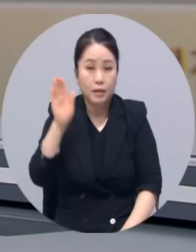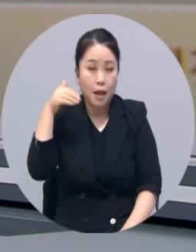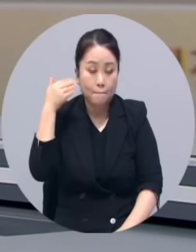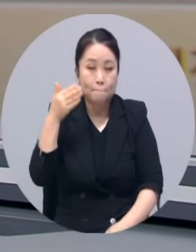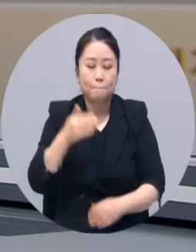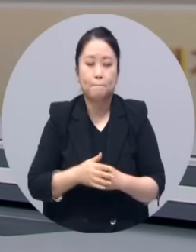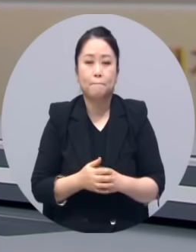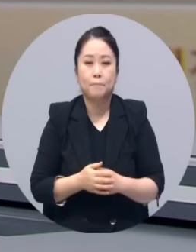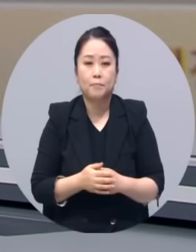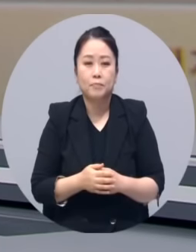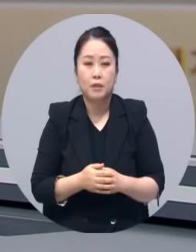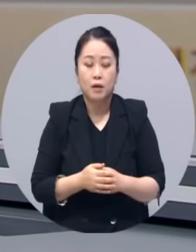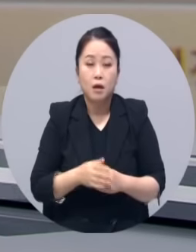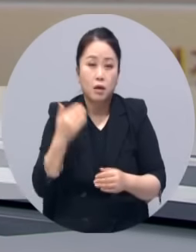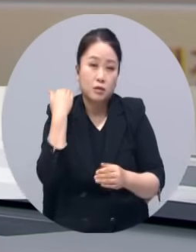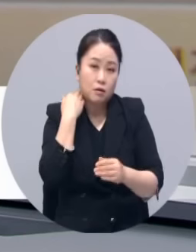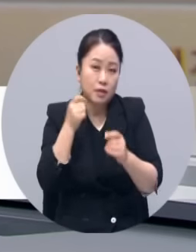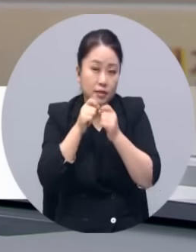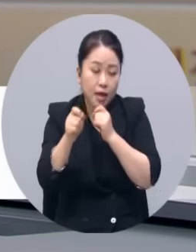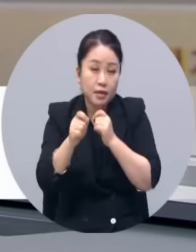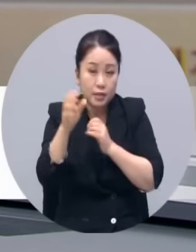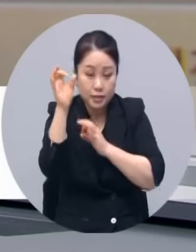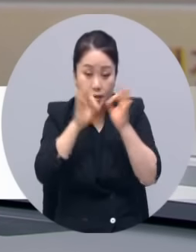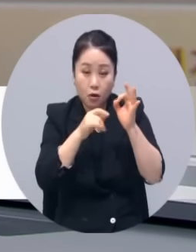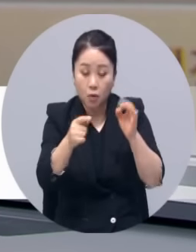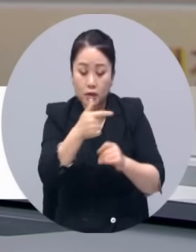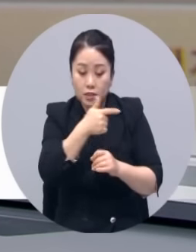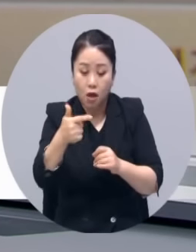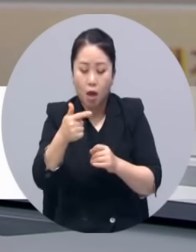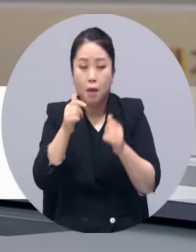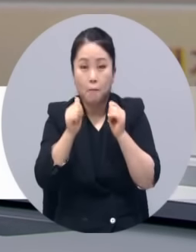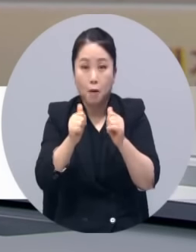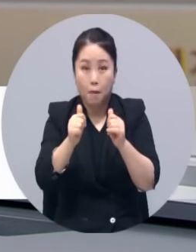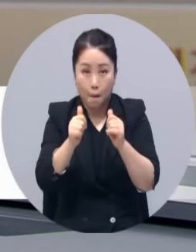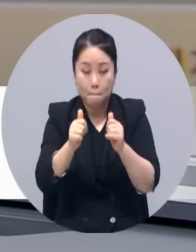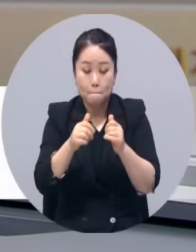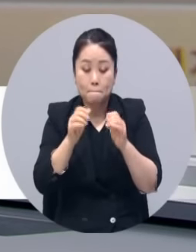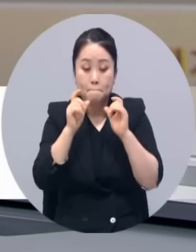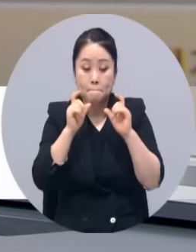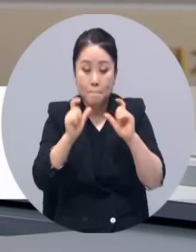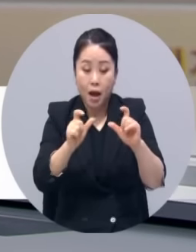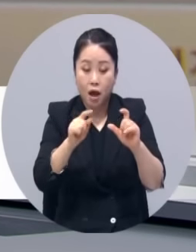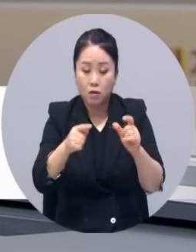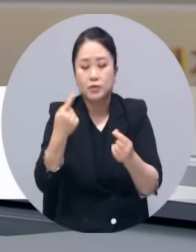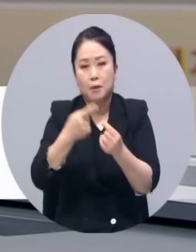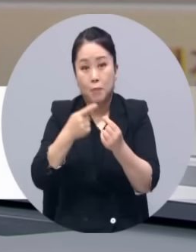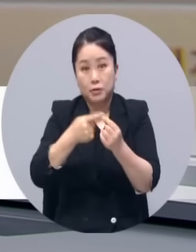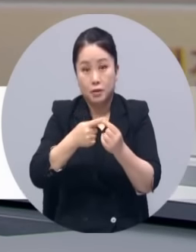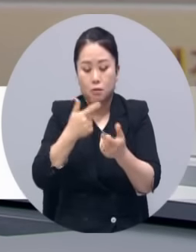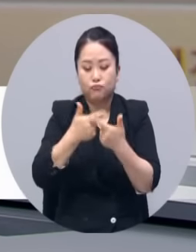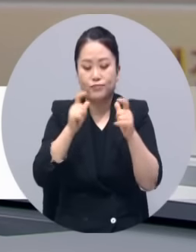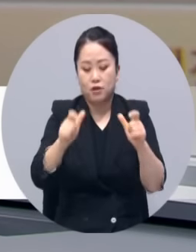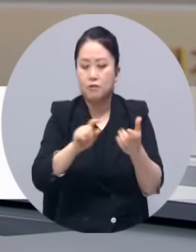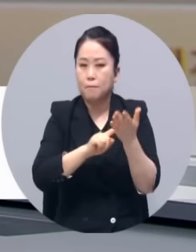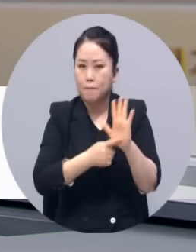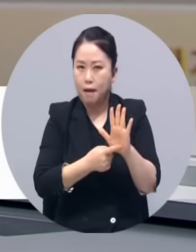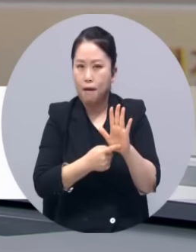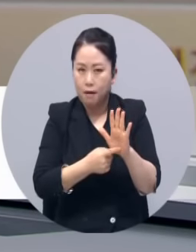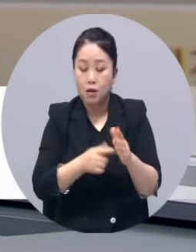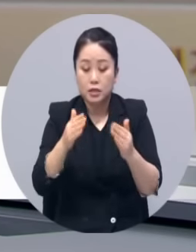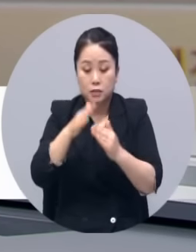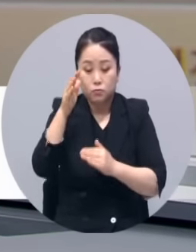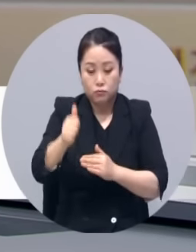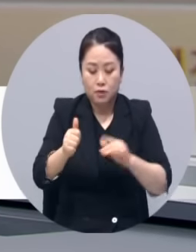다음 소식입니다. 전세 사기 사건의 첫 대법원 판결이 부산 사례에서 나왔습니다. 집주인이